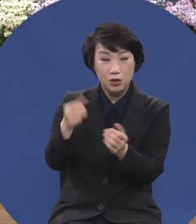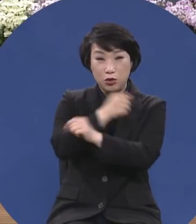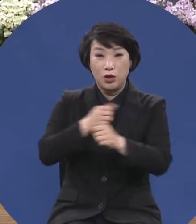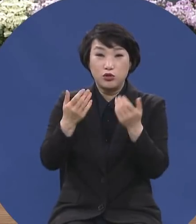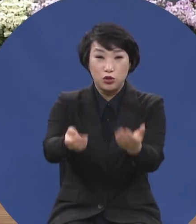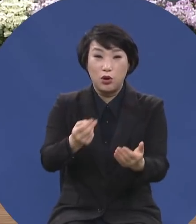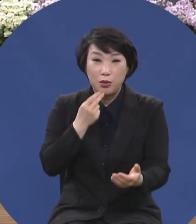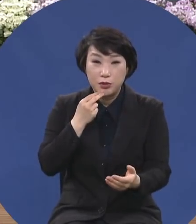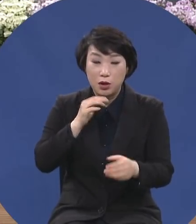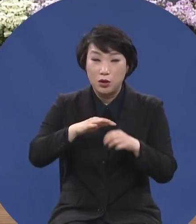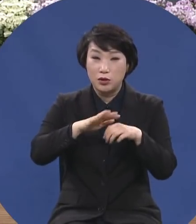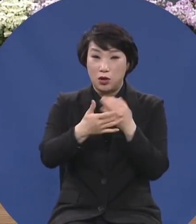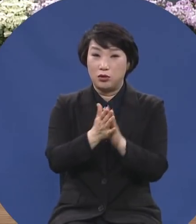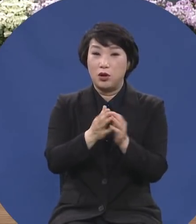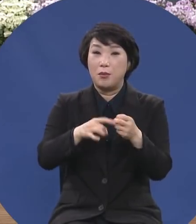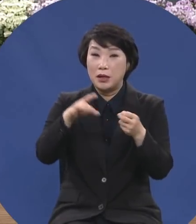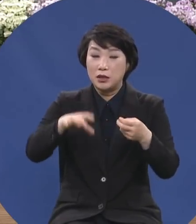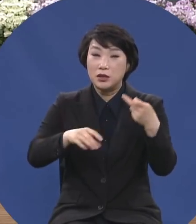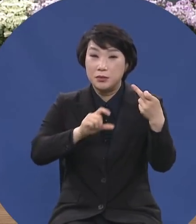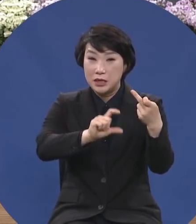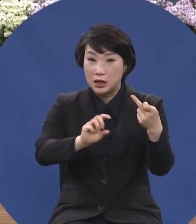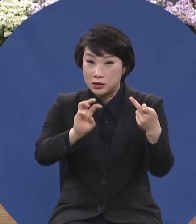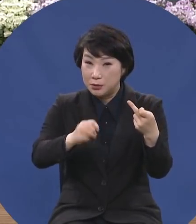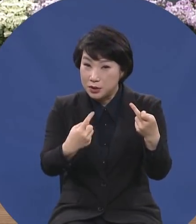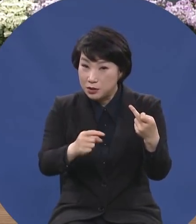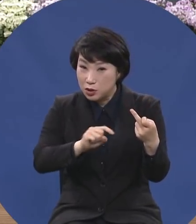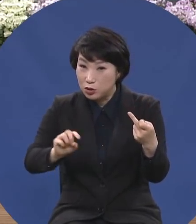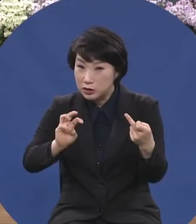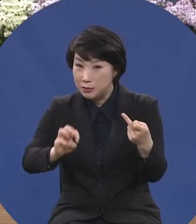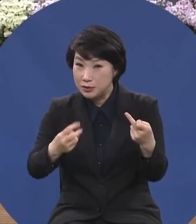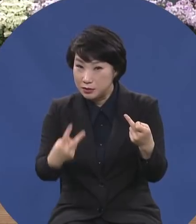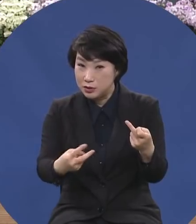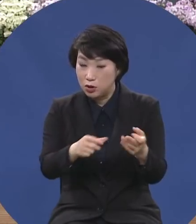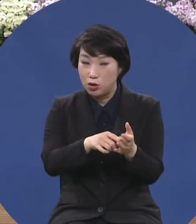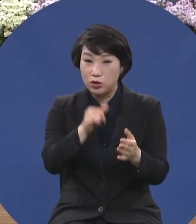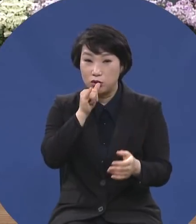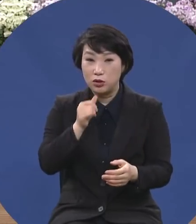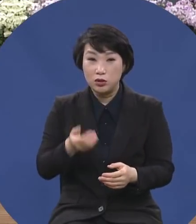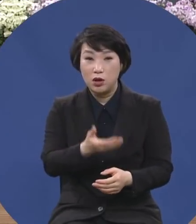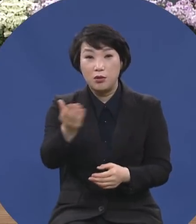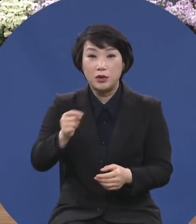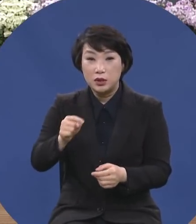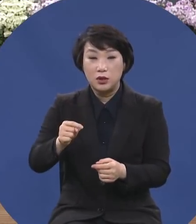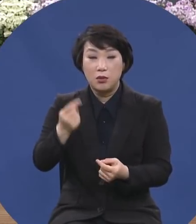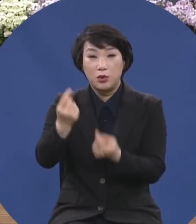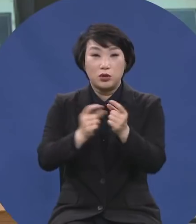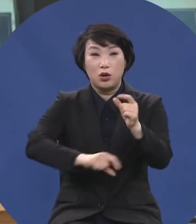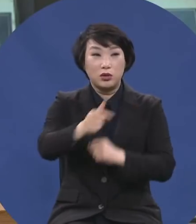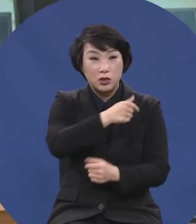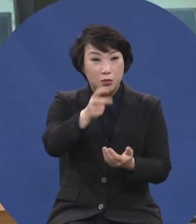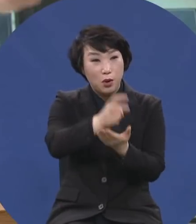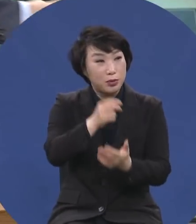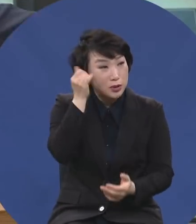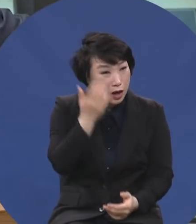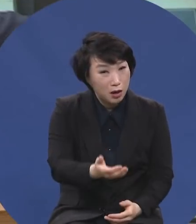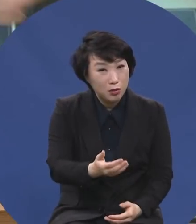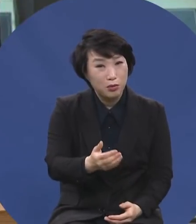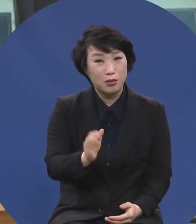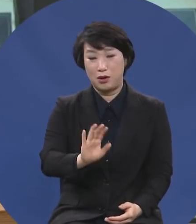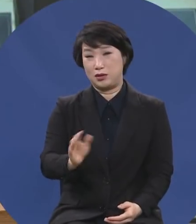마태복음 12장 31절로 32절에 이보다 더 큰 법이 어디 있는가? 이 법 안에